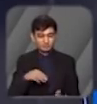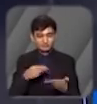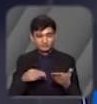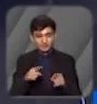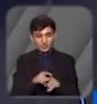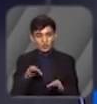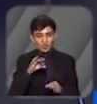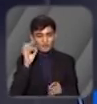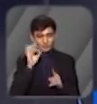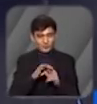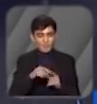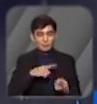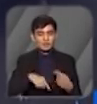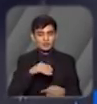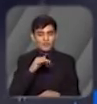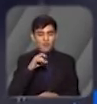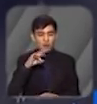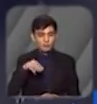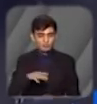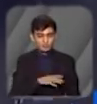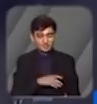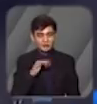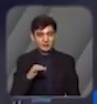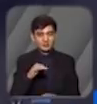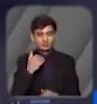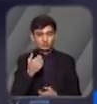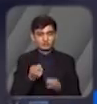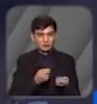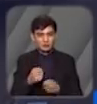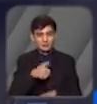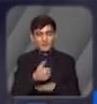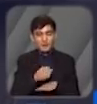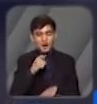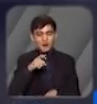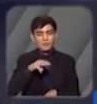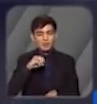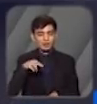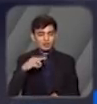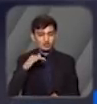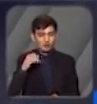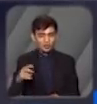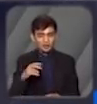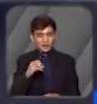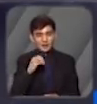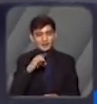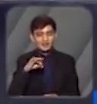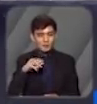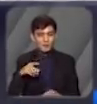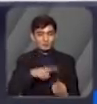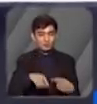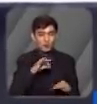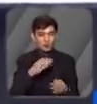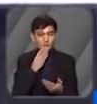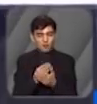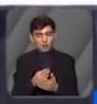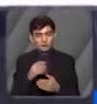бағытталған Самұрық бизнес форумында өтті. Ұлттық әл-ауқат қорының басқарма төрағасы Ахметжан Есімов кәсіпкерлерге жетістіктермен бөлісіп қана